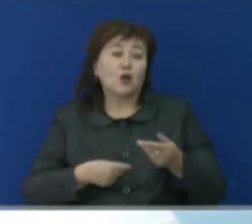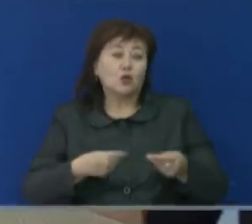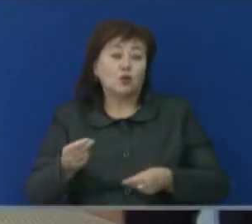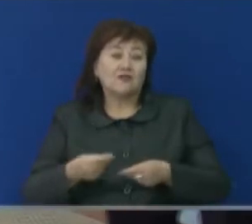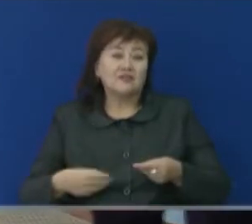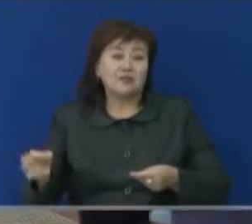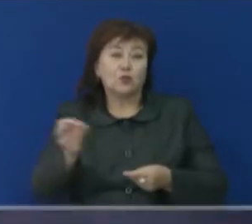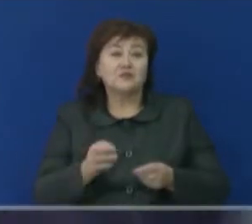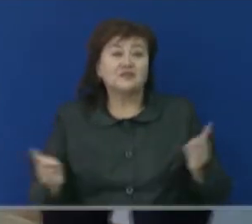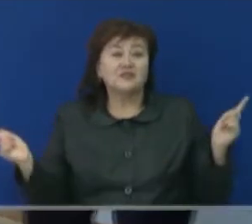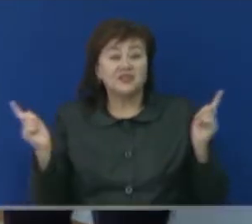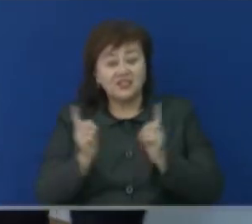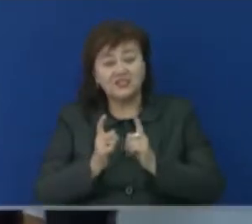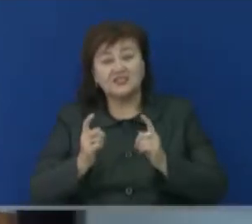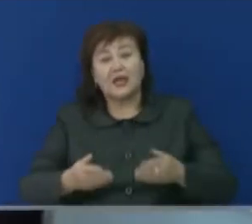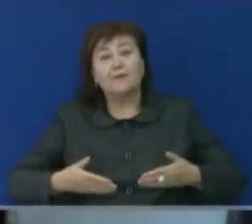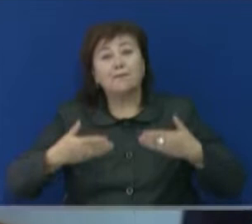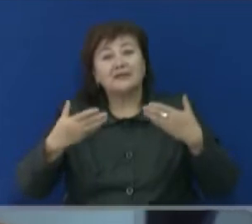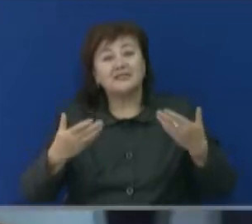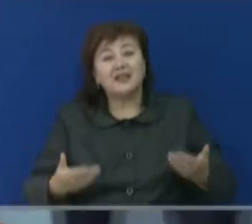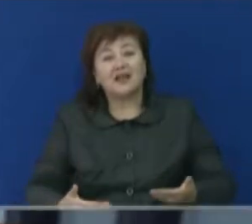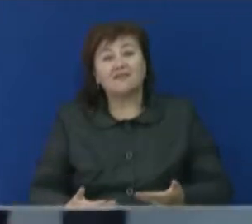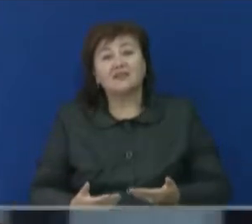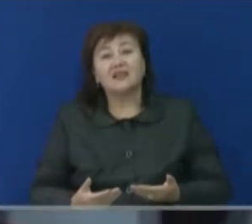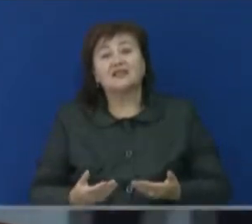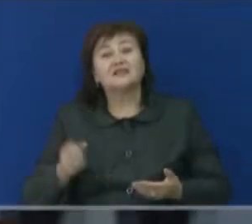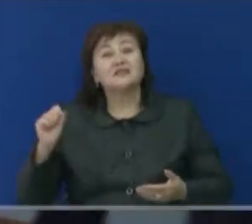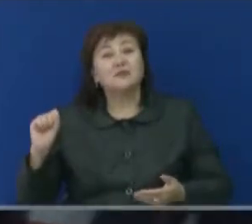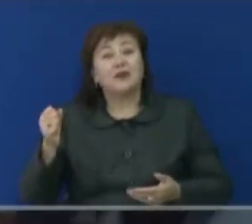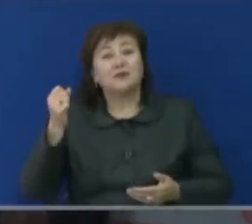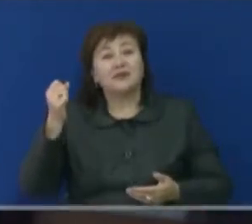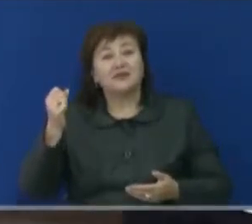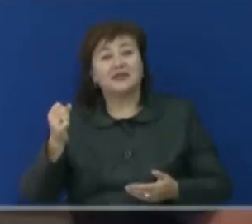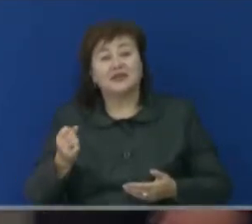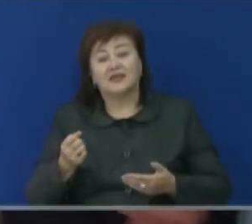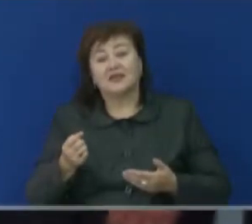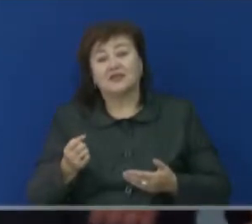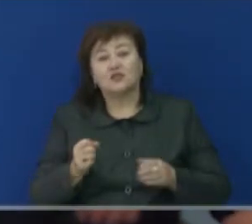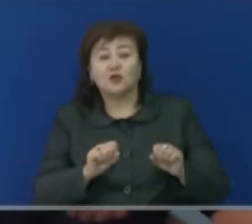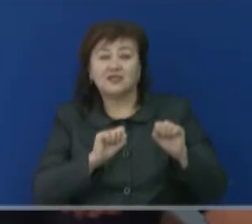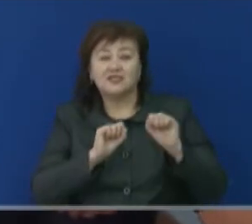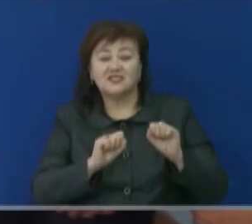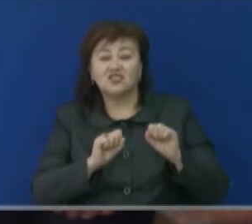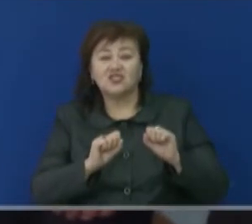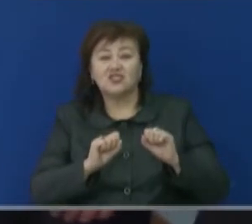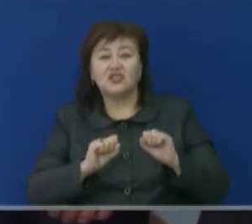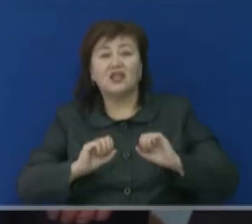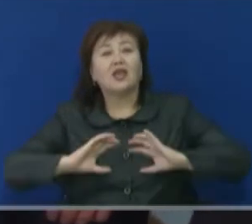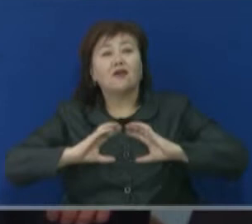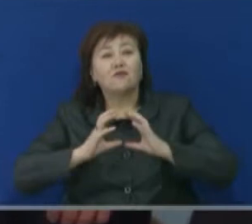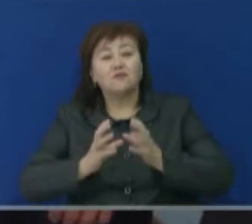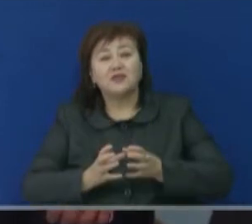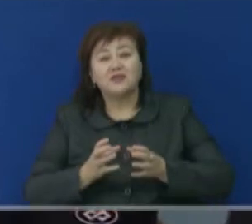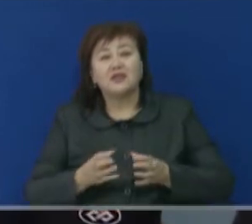спортшыларды қабылдап, оларды жеңістермен құттықтады. Сонымен қатар еліміздің намысын әлем аренасында абыроймен қорғағандары күллі Қазақстан үшін